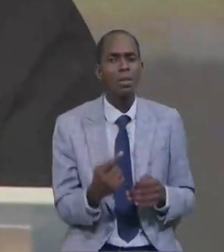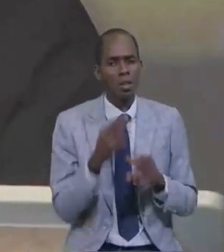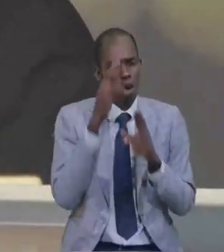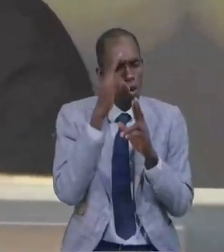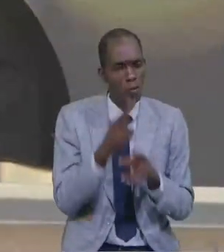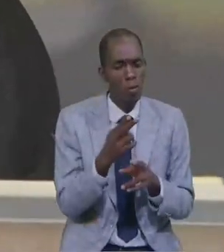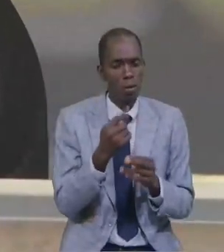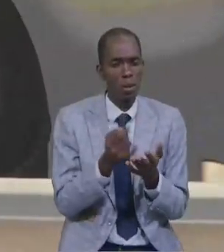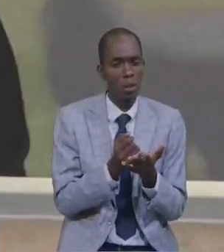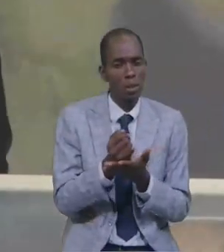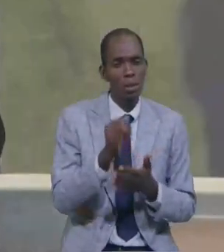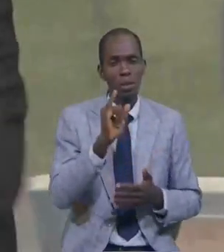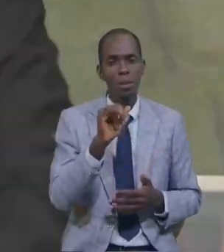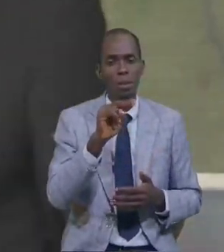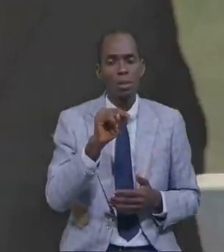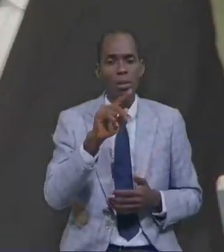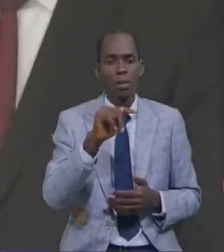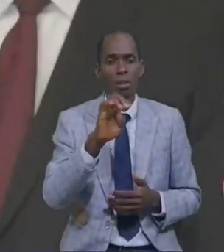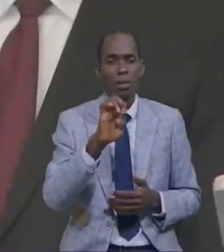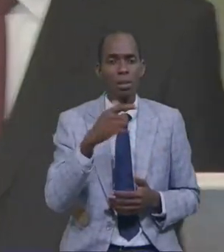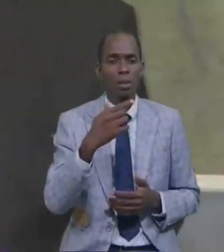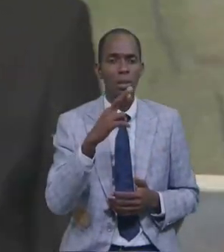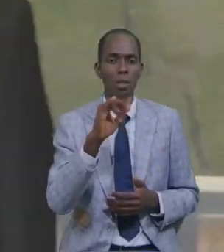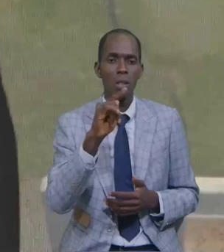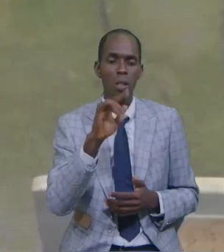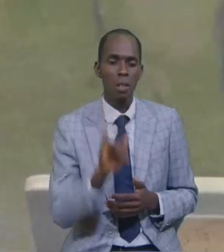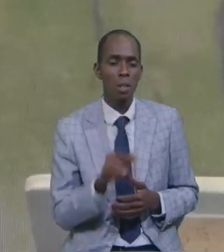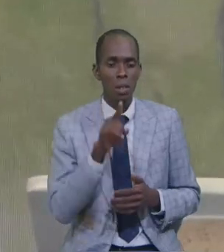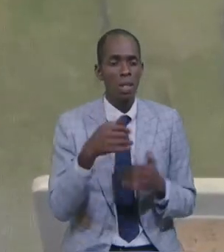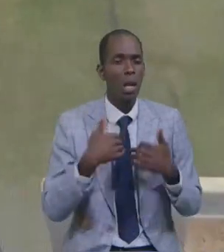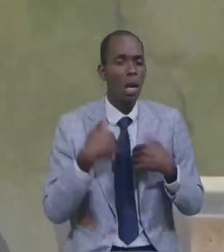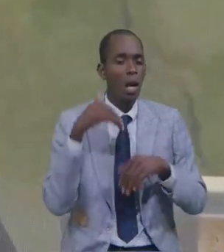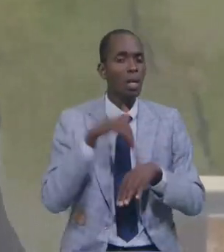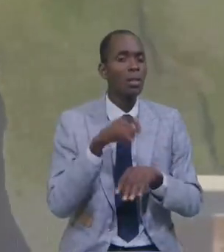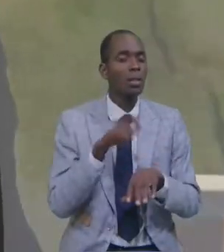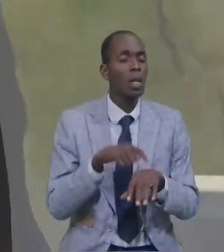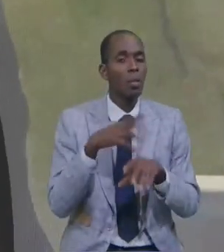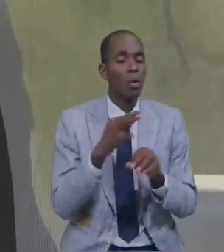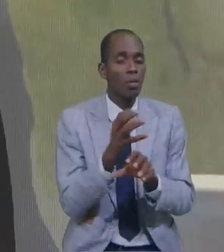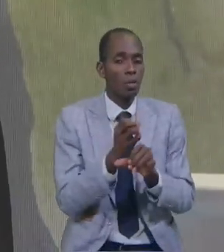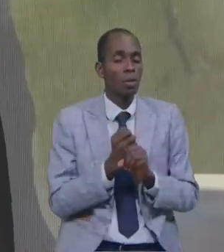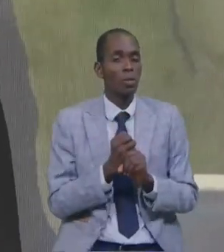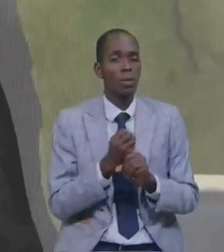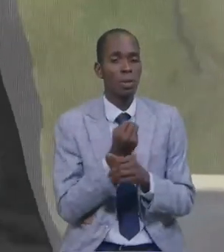cette intégrité continue avec lui dans la période de crise.